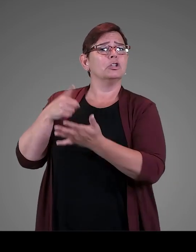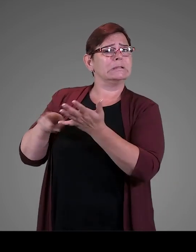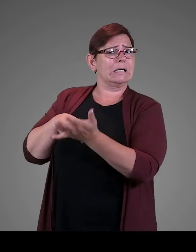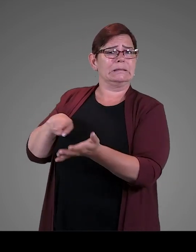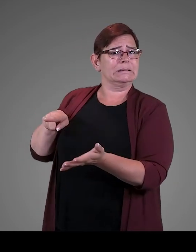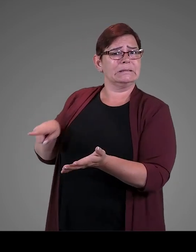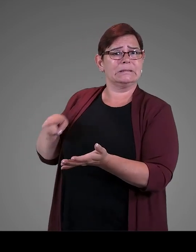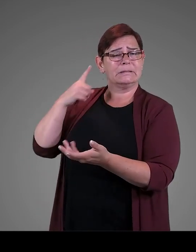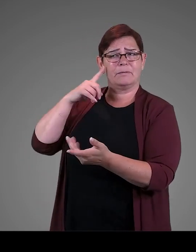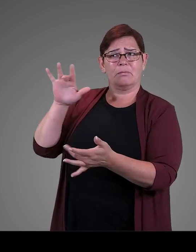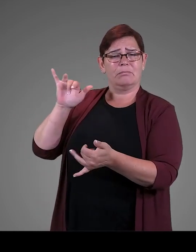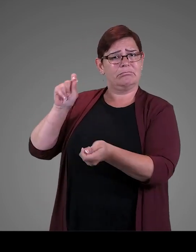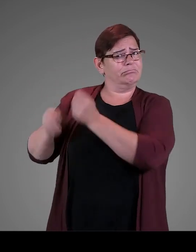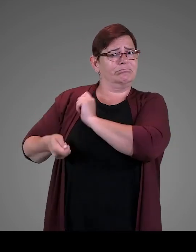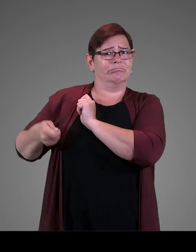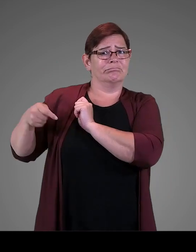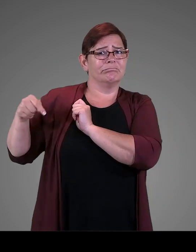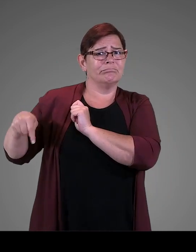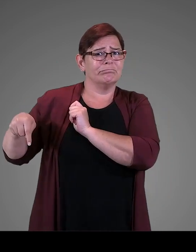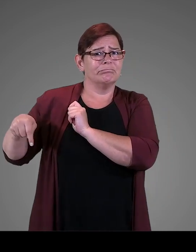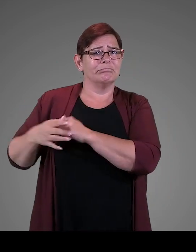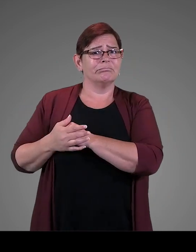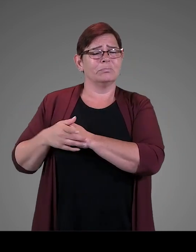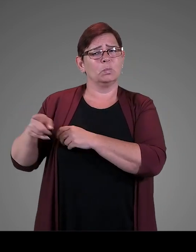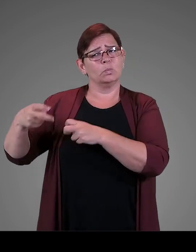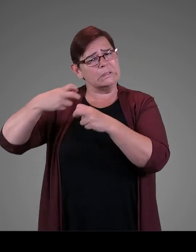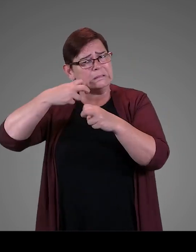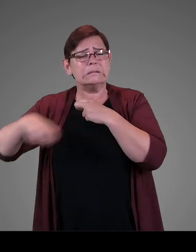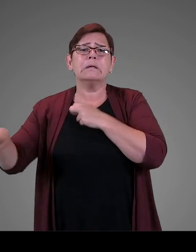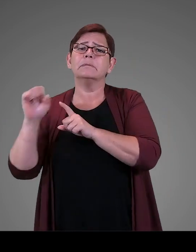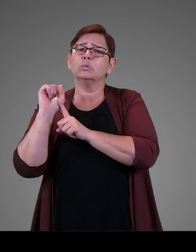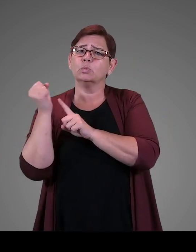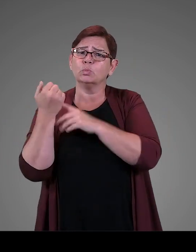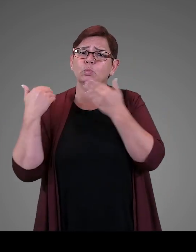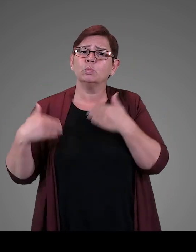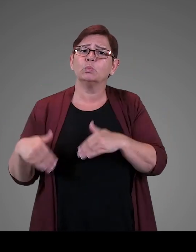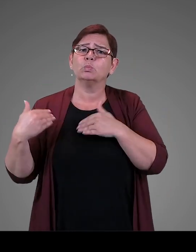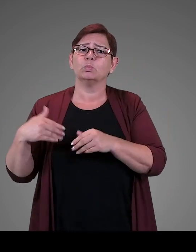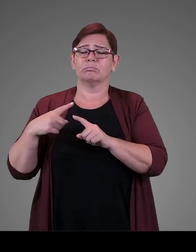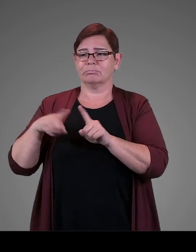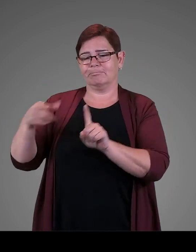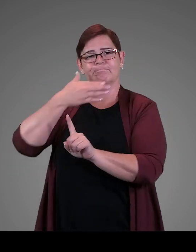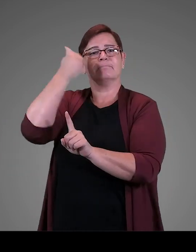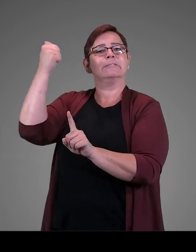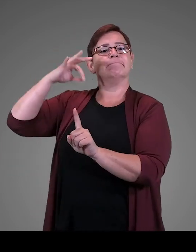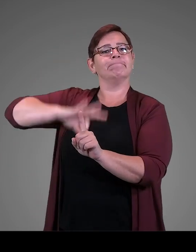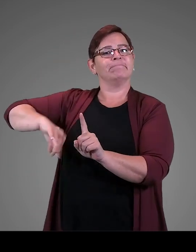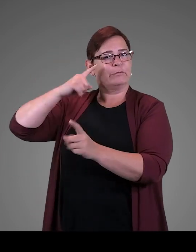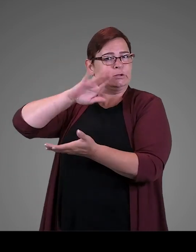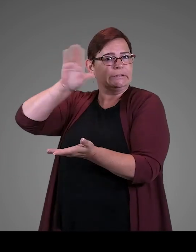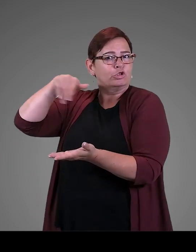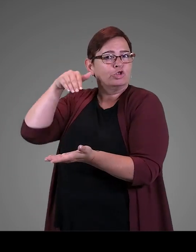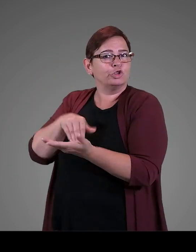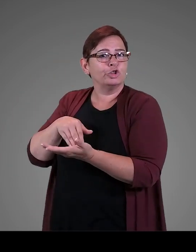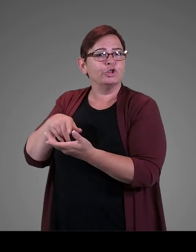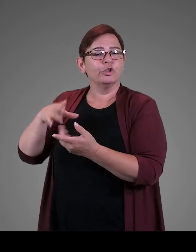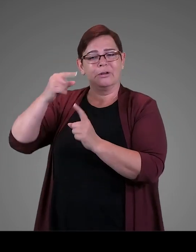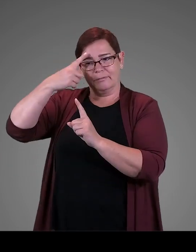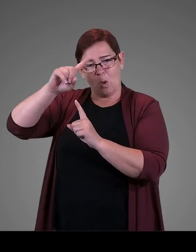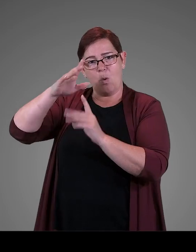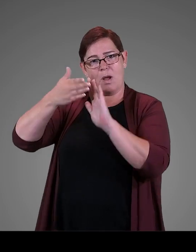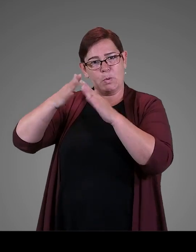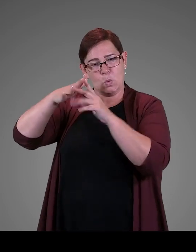jamais travaillé pour Dardar, mais il n'y a aucun Conseil des arts qui a peut-être reproché à Dardar d'avoir fait ce mouvement-là. Ils étaient dans une